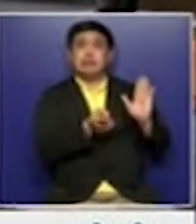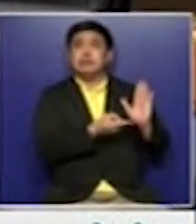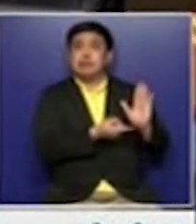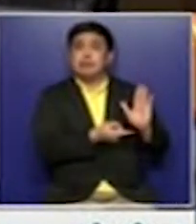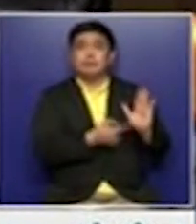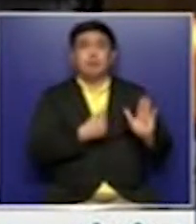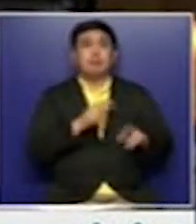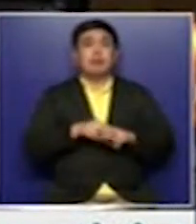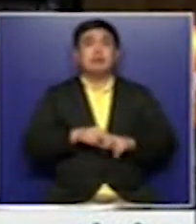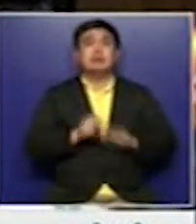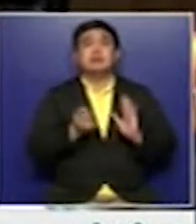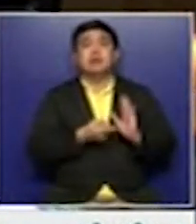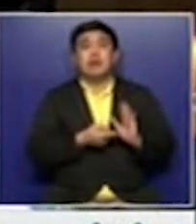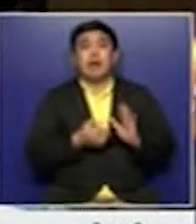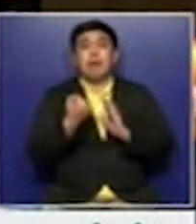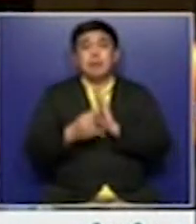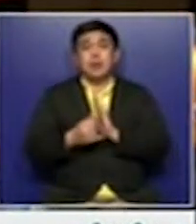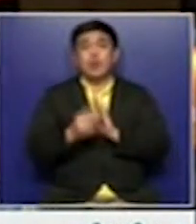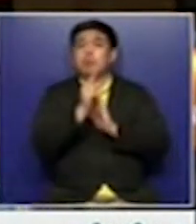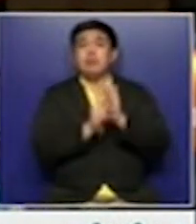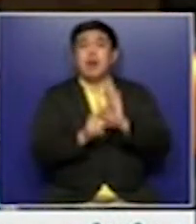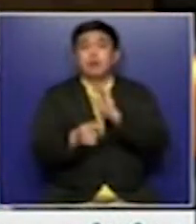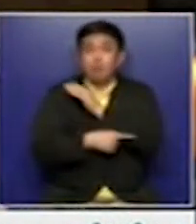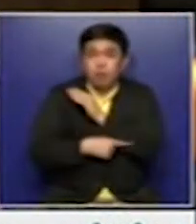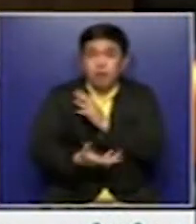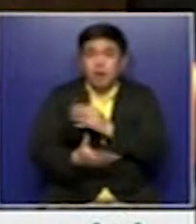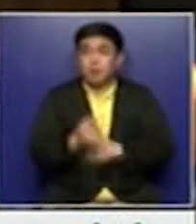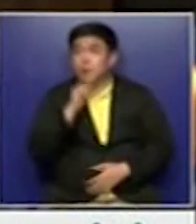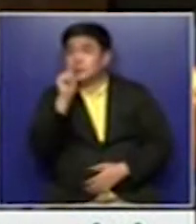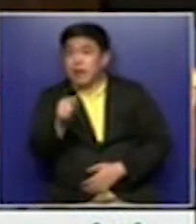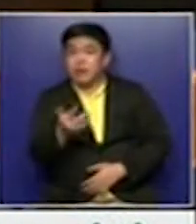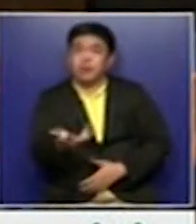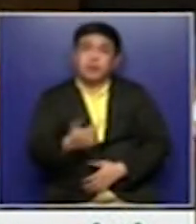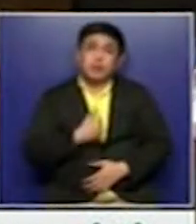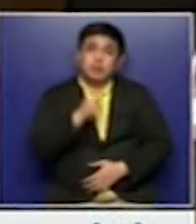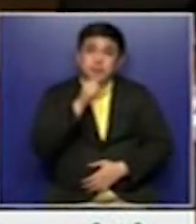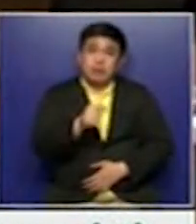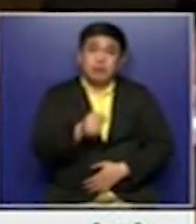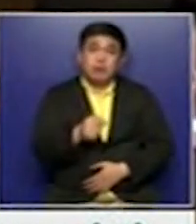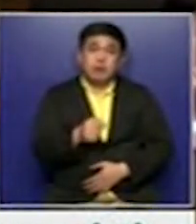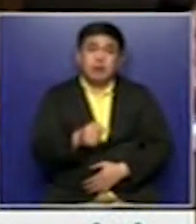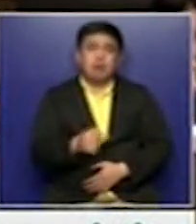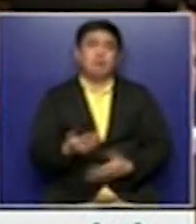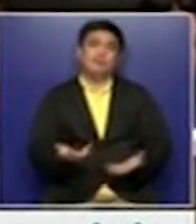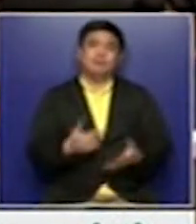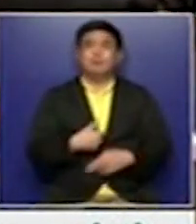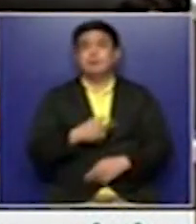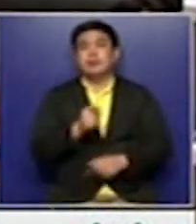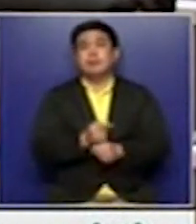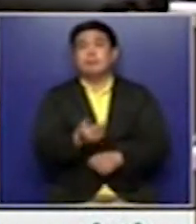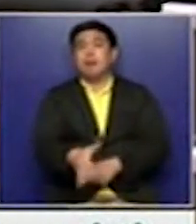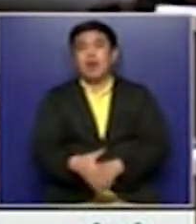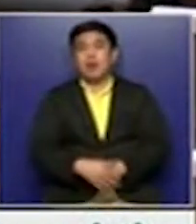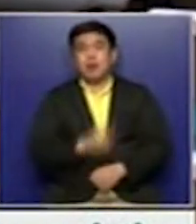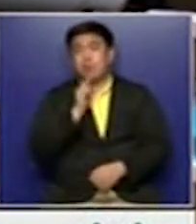มอยู่เฉยๆใครผิดกฎหมายก็โดนลงโทษให้ผมทำไงผมสั่งเขาได้ไหมถ้าผมสั่งได้แต่มันคงไม่เป็นอย่างนี้หรอกมั้งแต่ผม